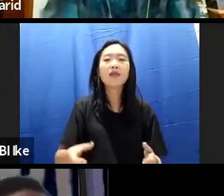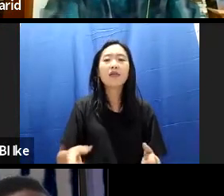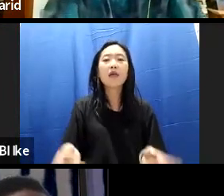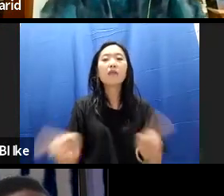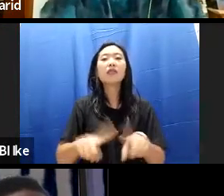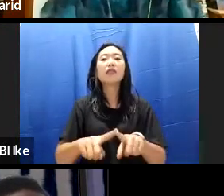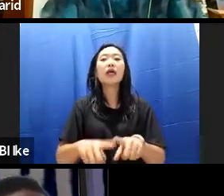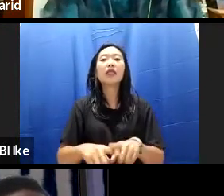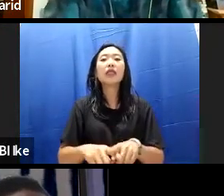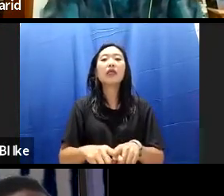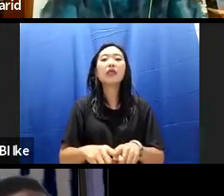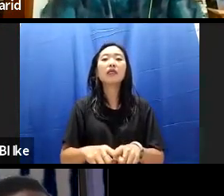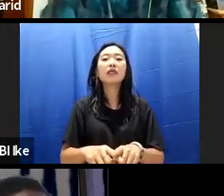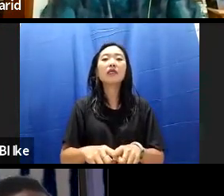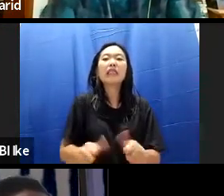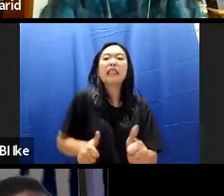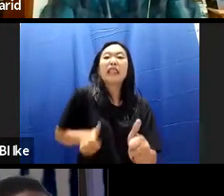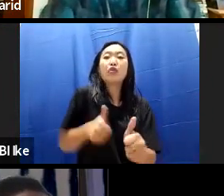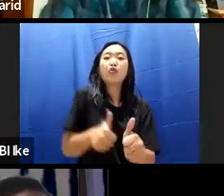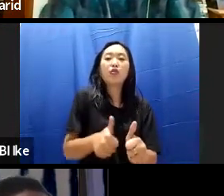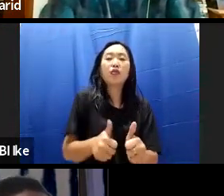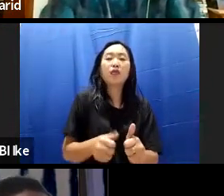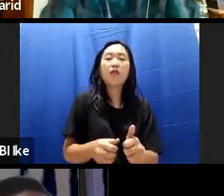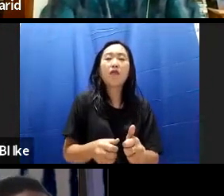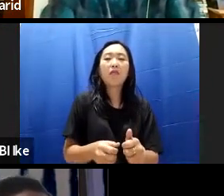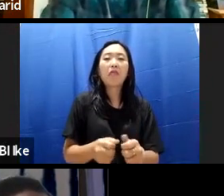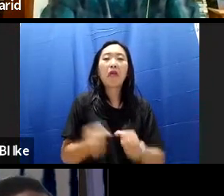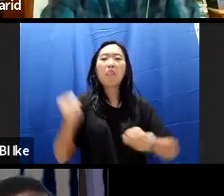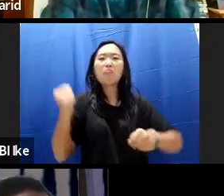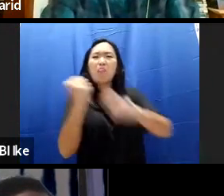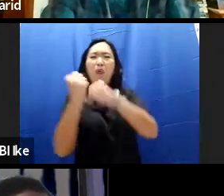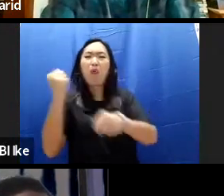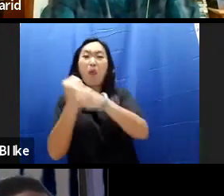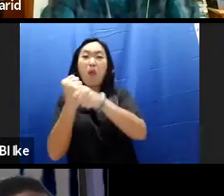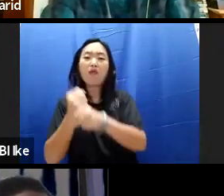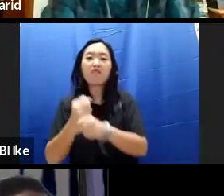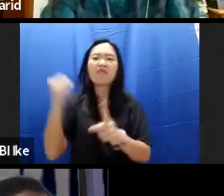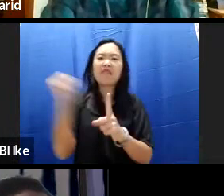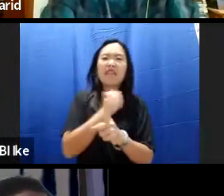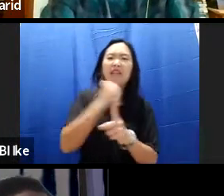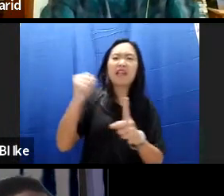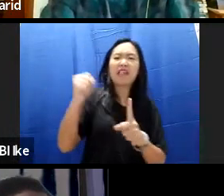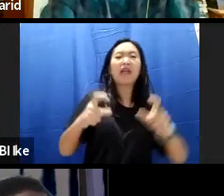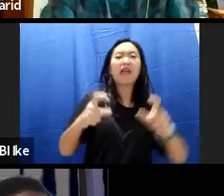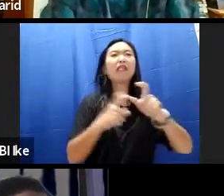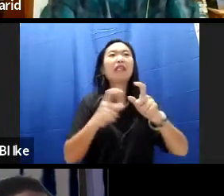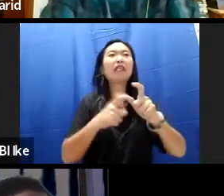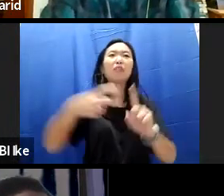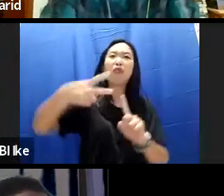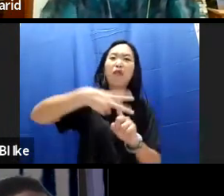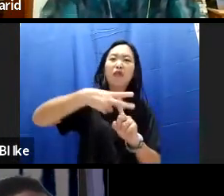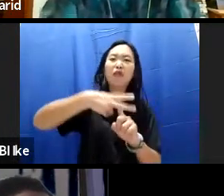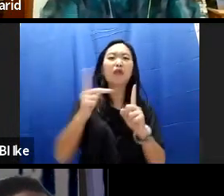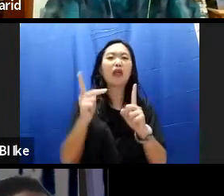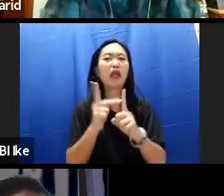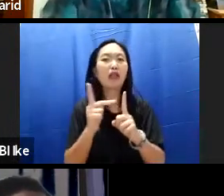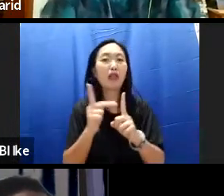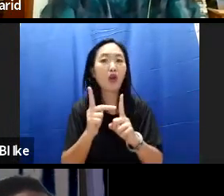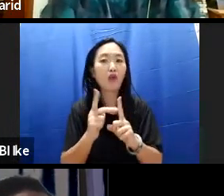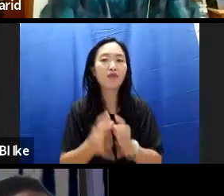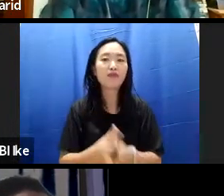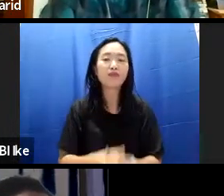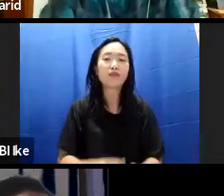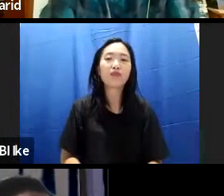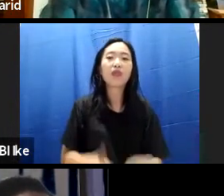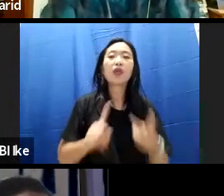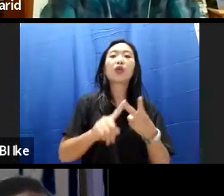bahkan seringkali ikut melanggengkannya? Dan yang kedua, bagaimana pendidikan tinggi di Indonesia itu bisa diandalkan